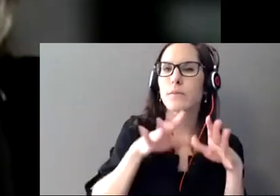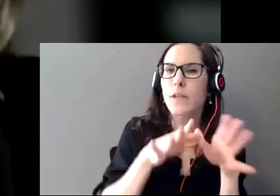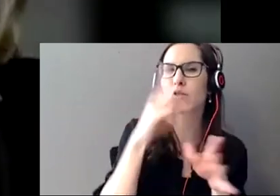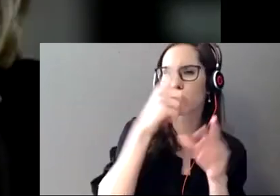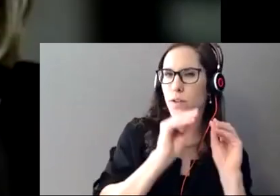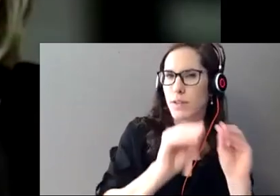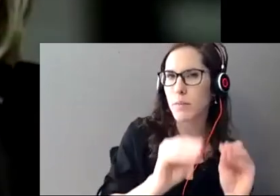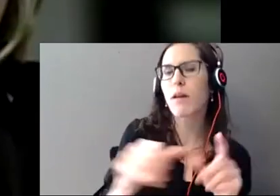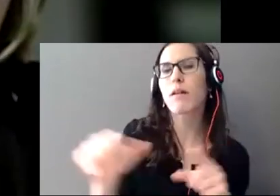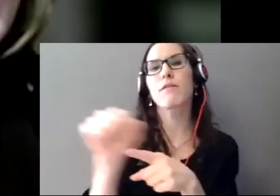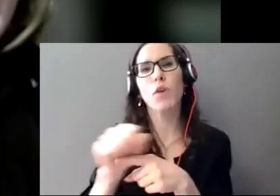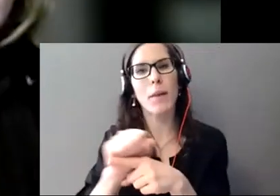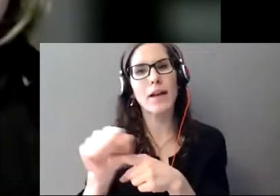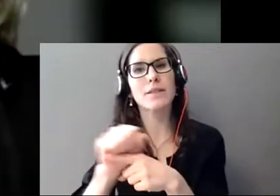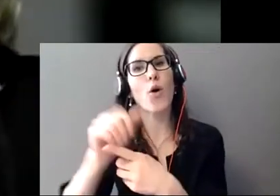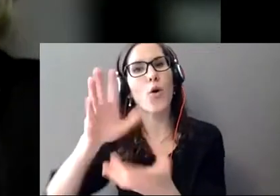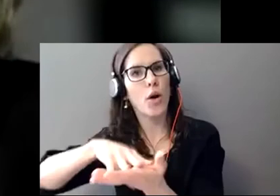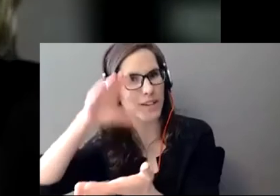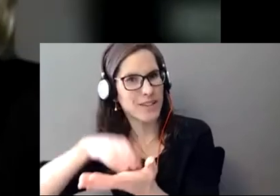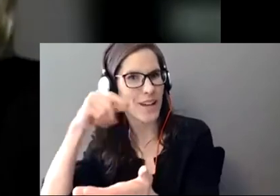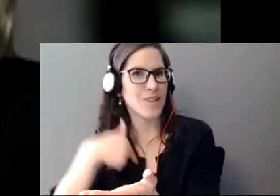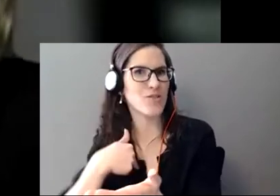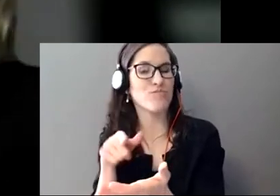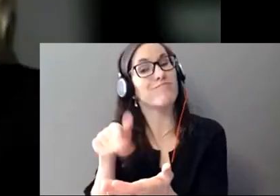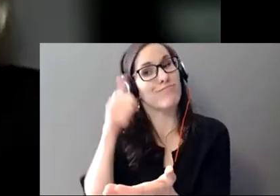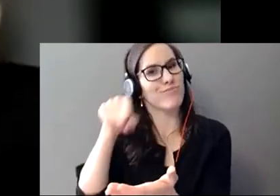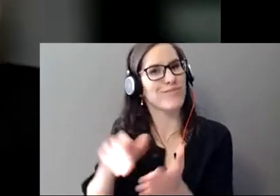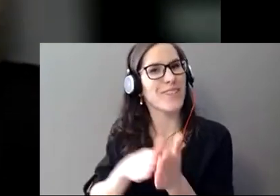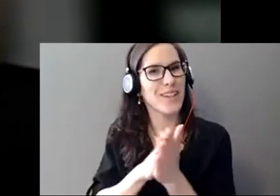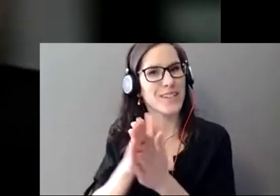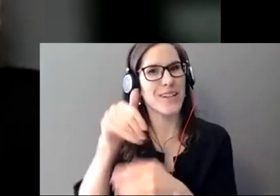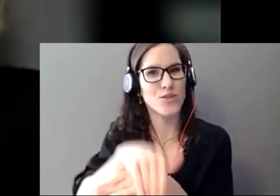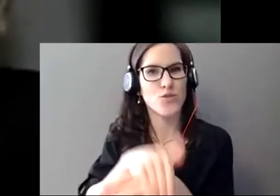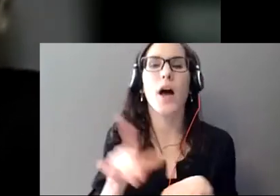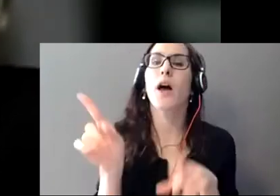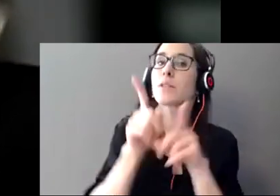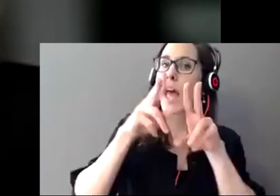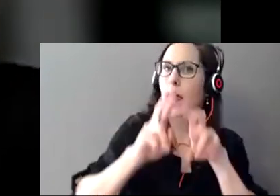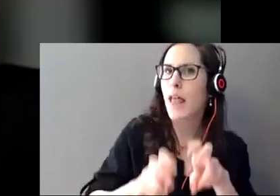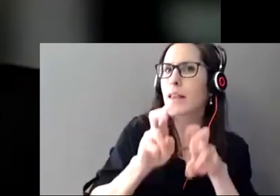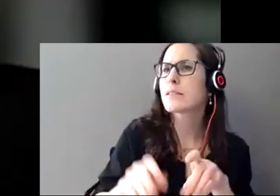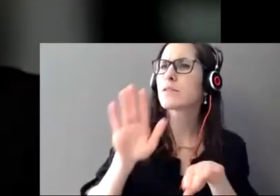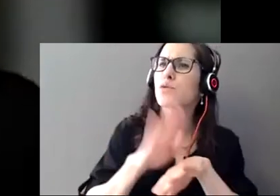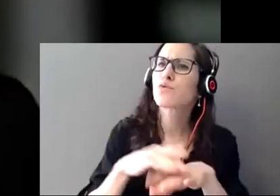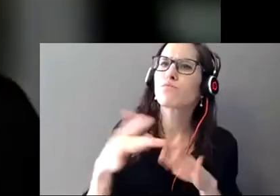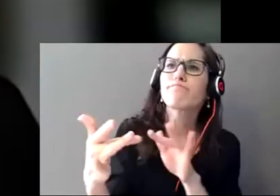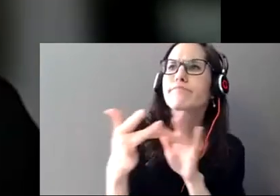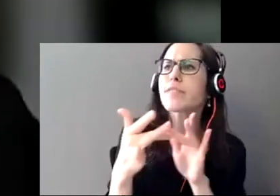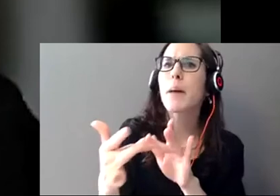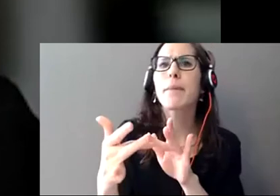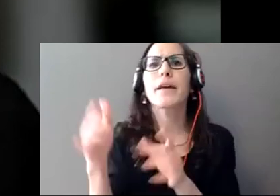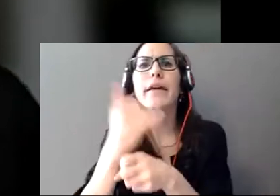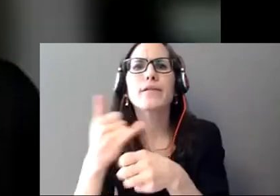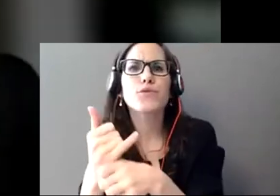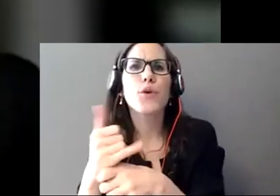et l'apprentissage qui va nous intéresser particulièrement ce soir et l'analyse des dynamiques institutionnelles et politiques au cœur de l